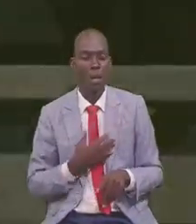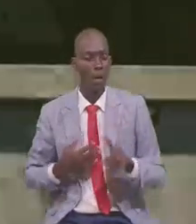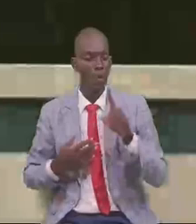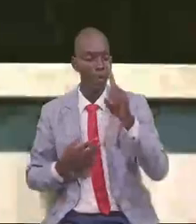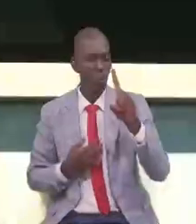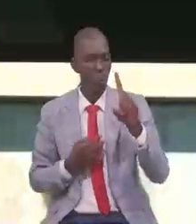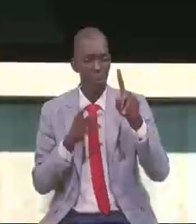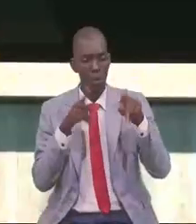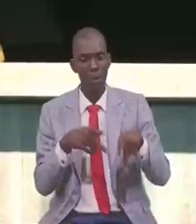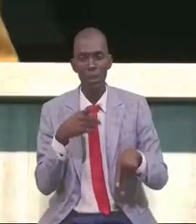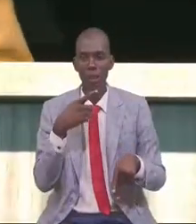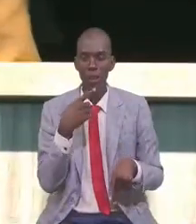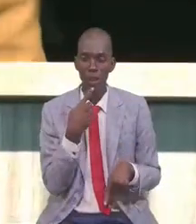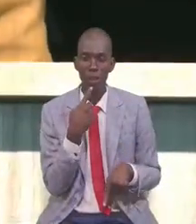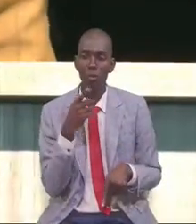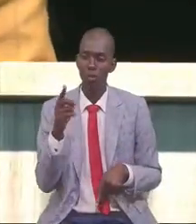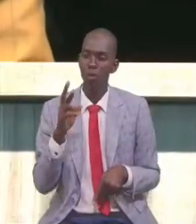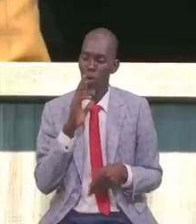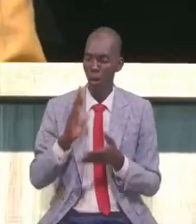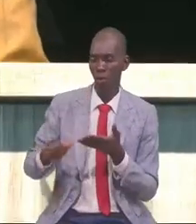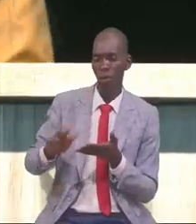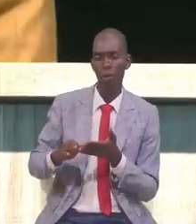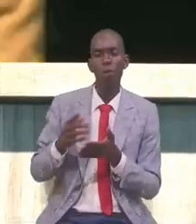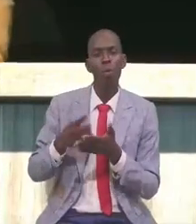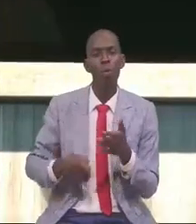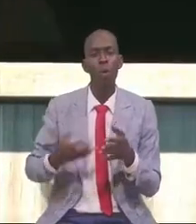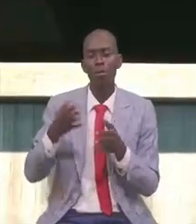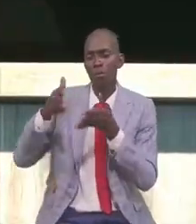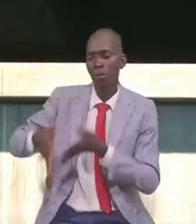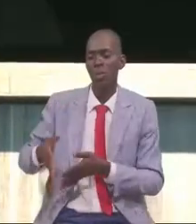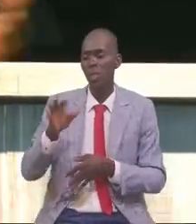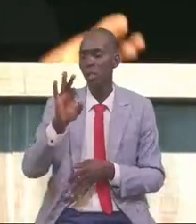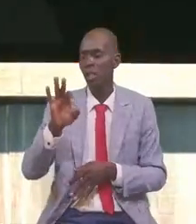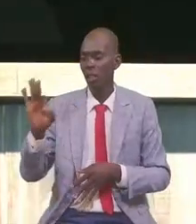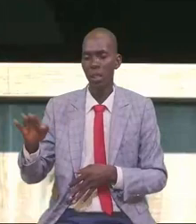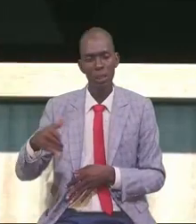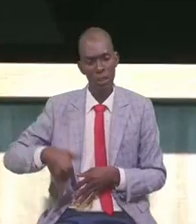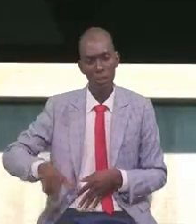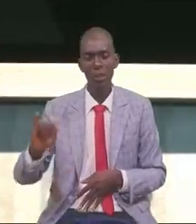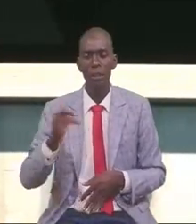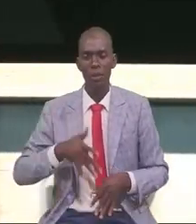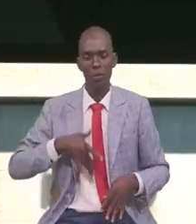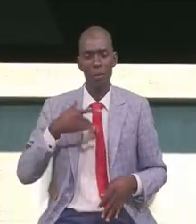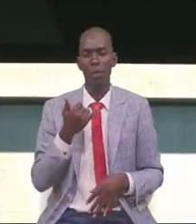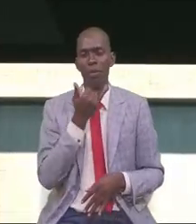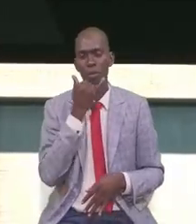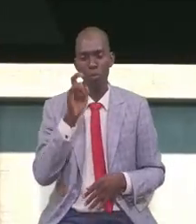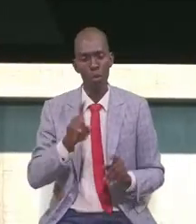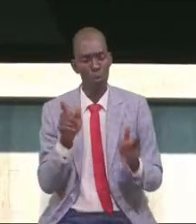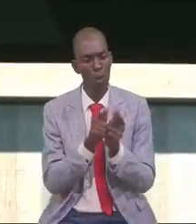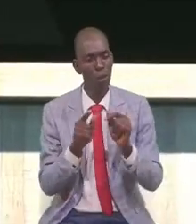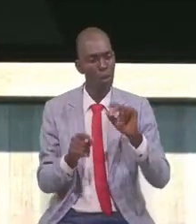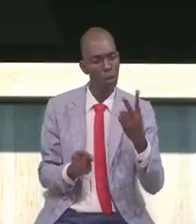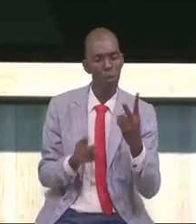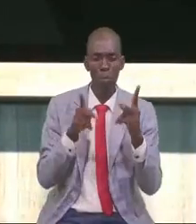es pardonné. Et les 99, ils sont remplis de vengeance. Tu vas vers le deuxième. Oh, pardonne-moi s'il te